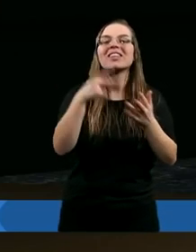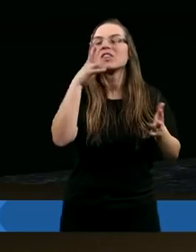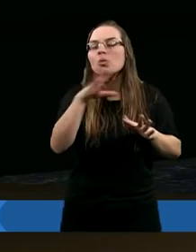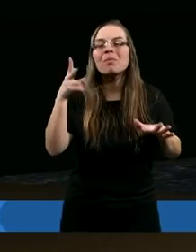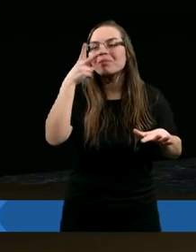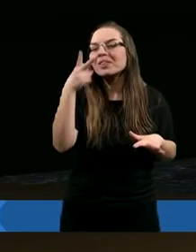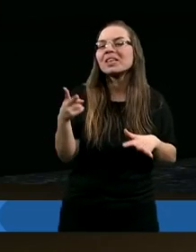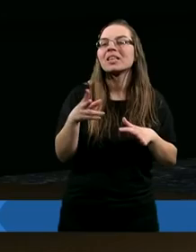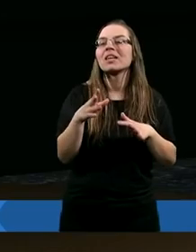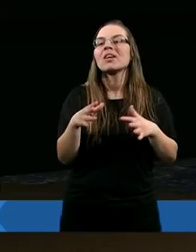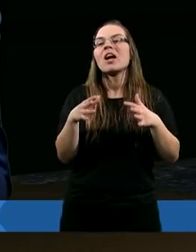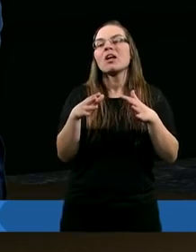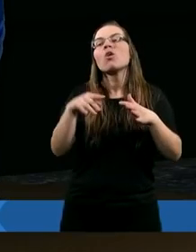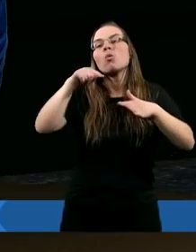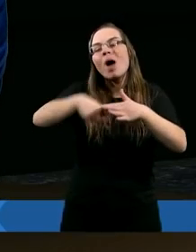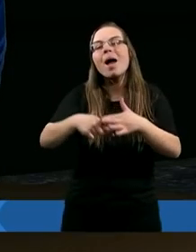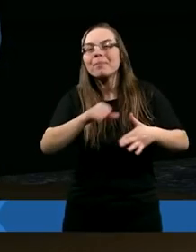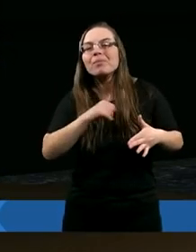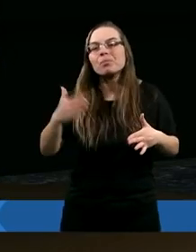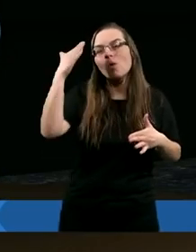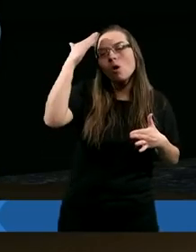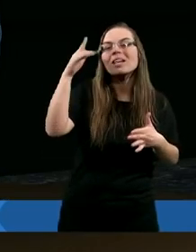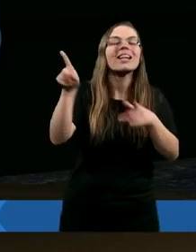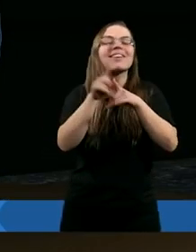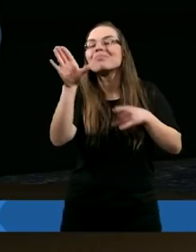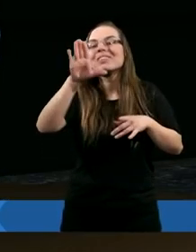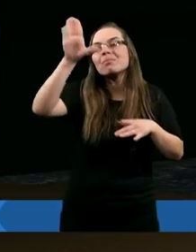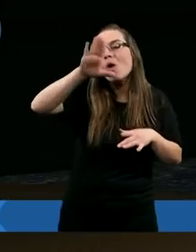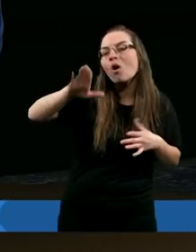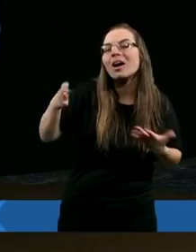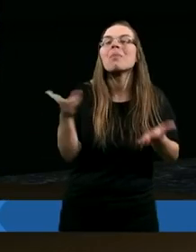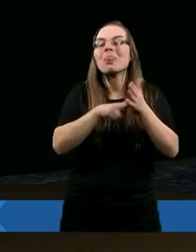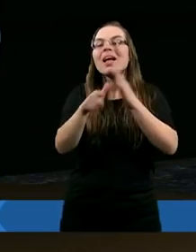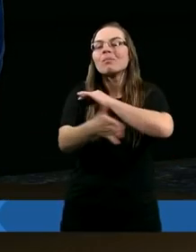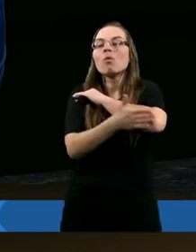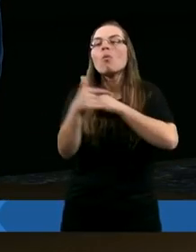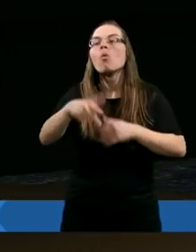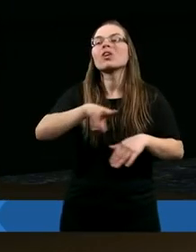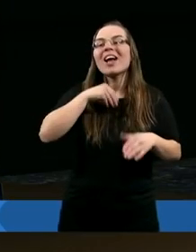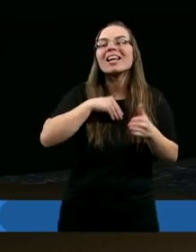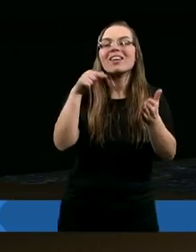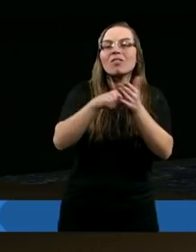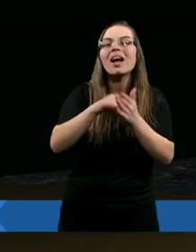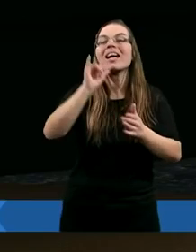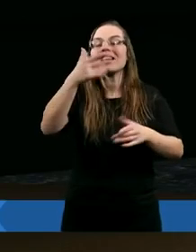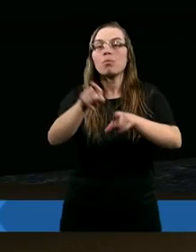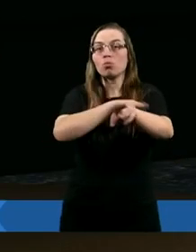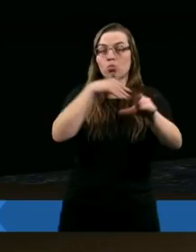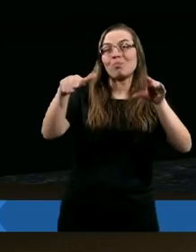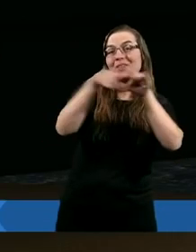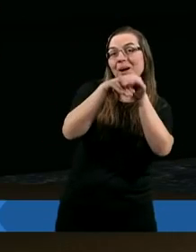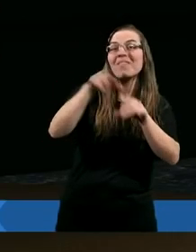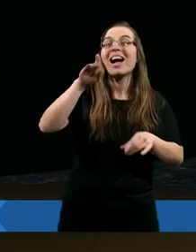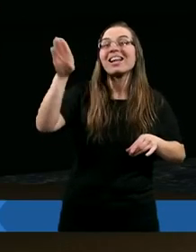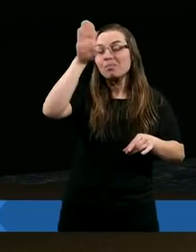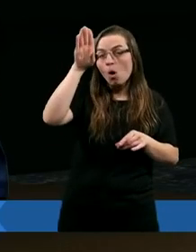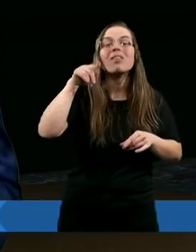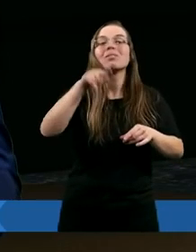zupełnie już naprawdę jakby o wiele głębiej się znamy. Dokładnie tak samo z Bogiem. Na tym polega właśnie uświęcenie, że im dłużej z tym Bogiem się przebywa,